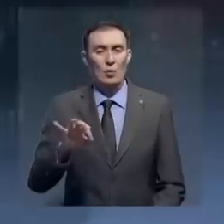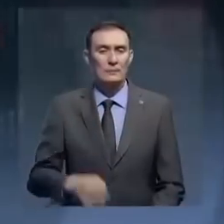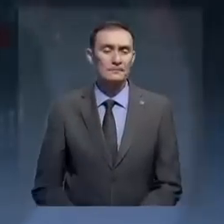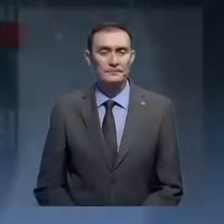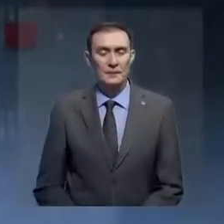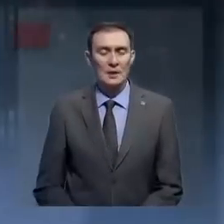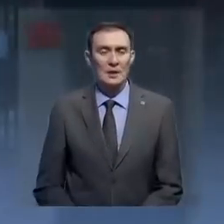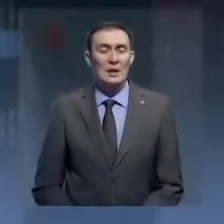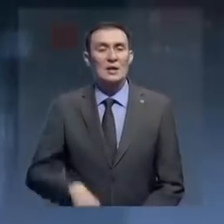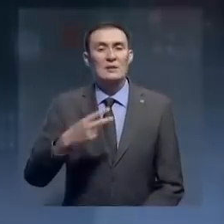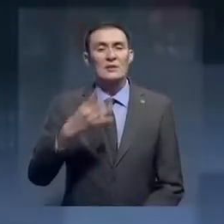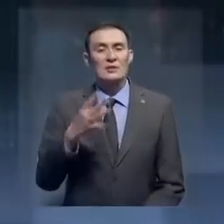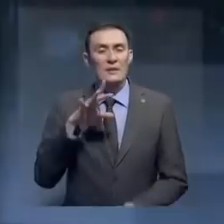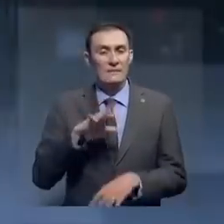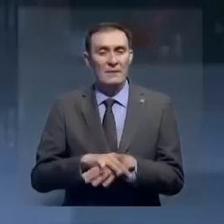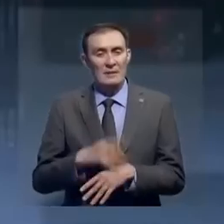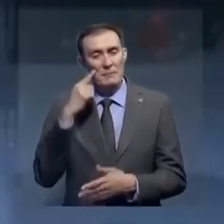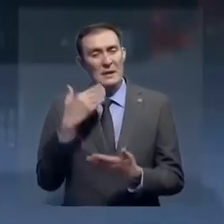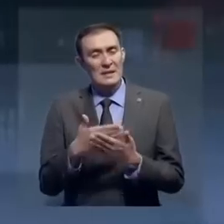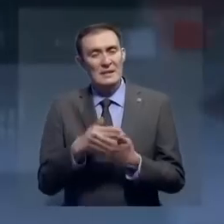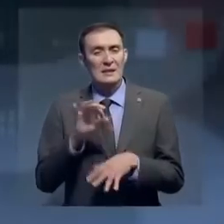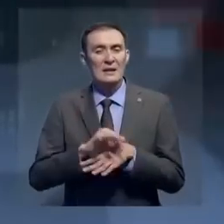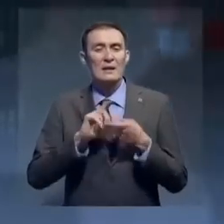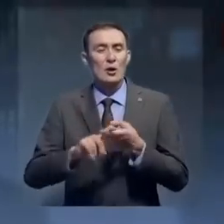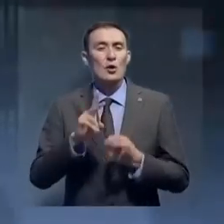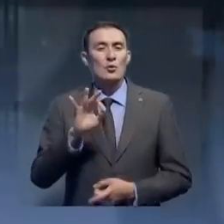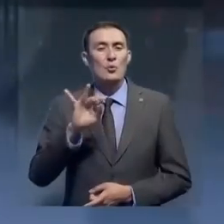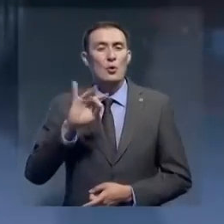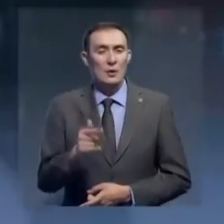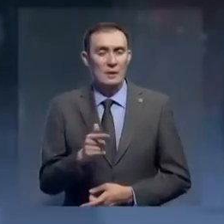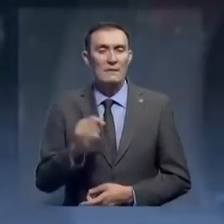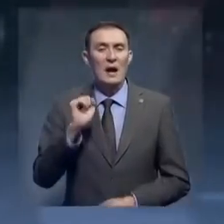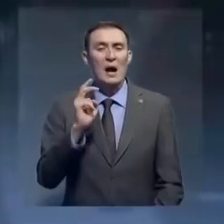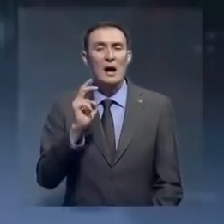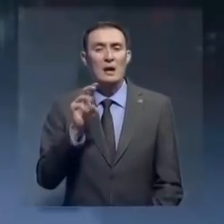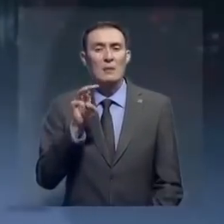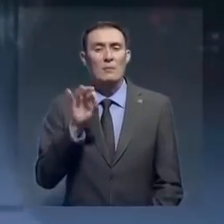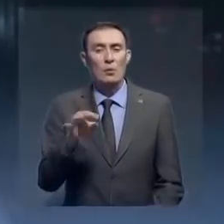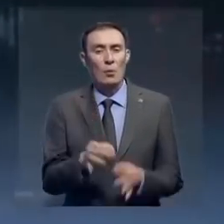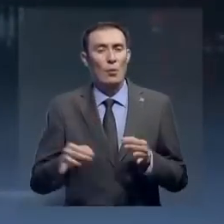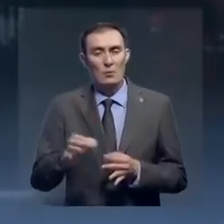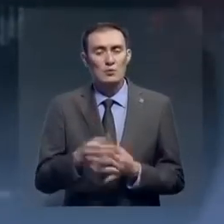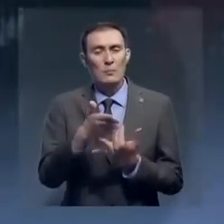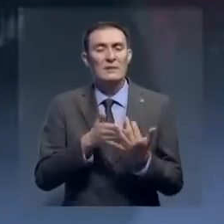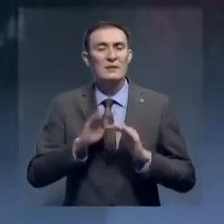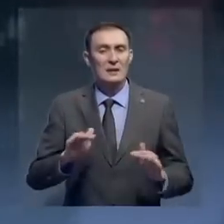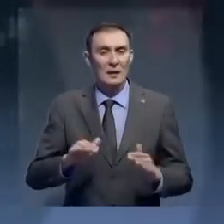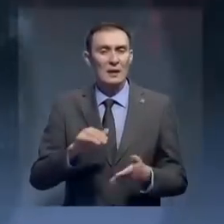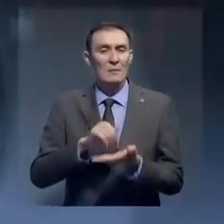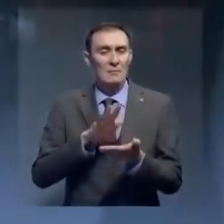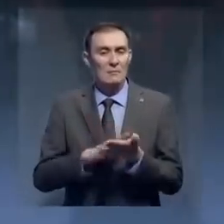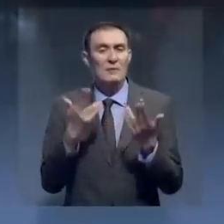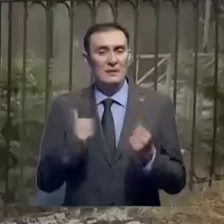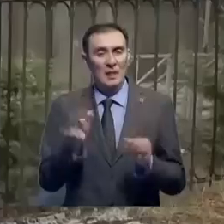их событиям в нашей стране 24 случая подозрения на корь зарегистрировали в Акмолинской области половины детей диагноз